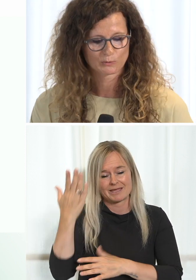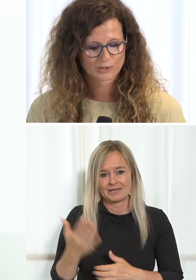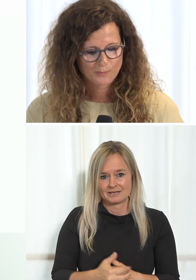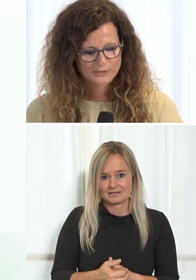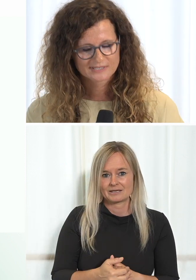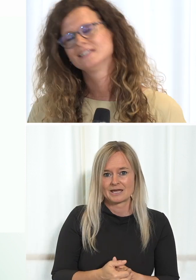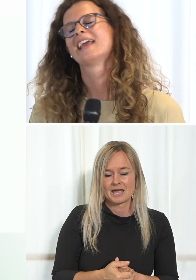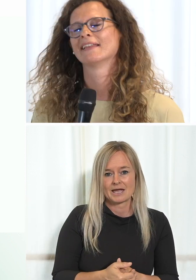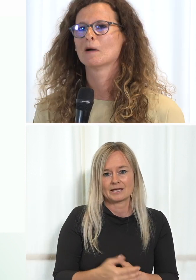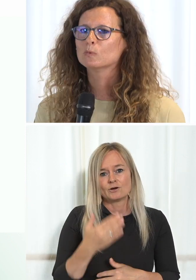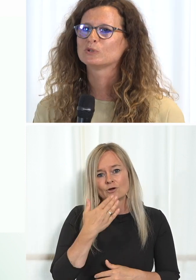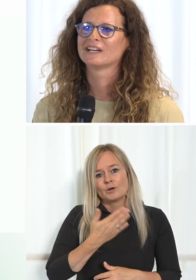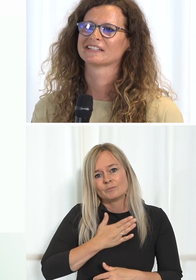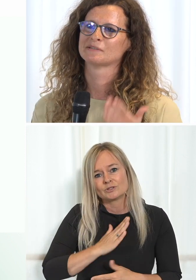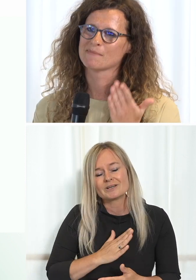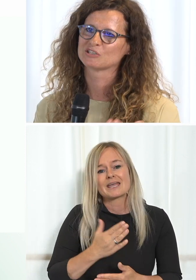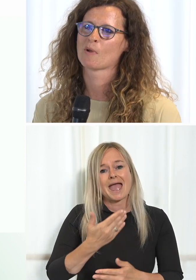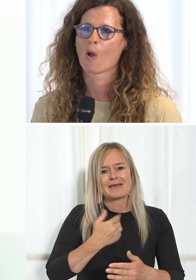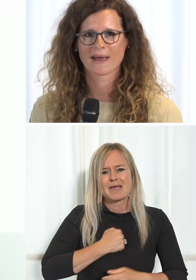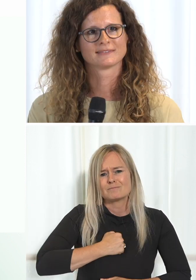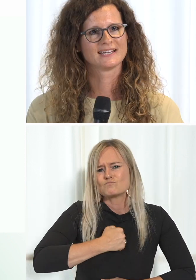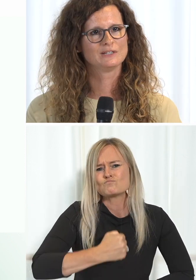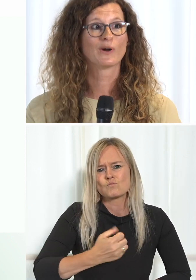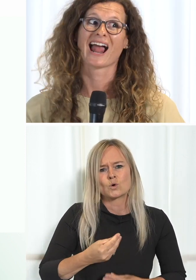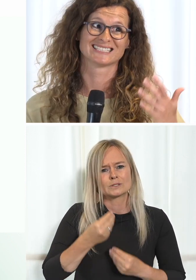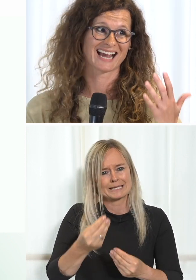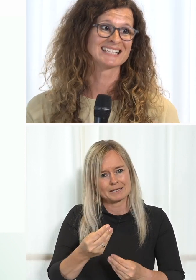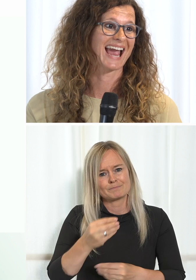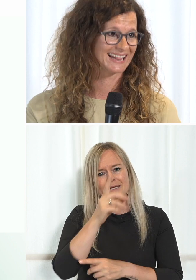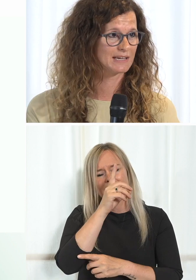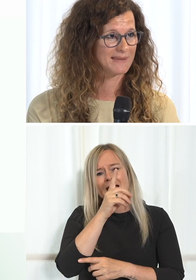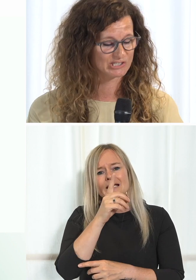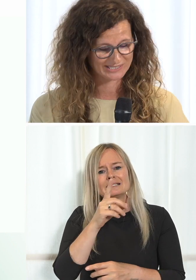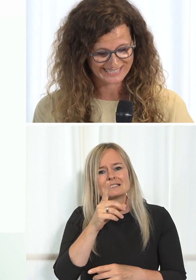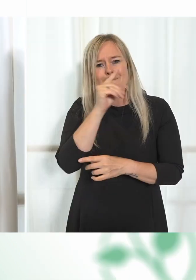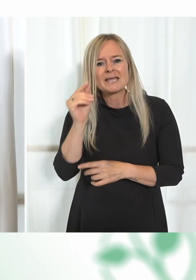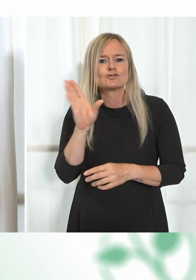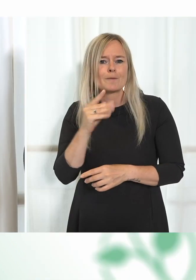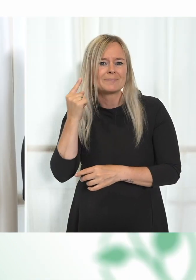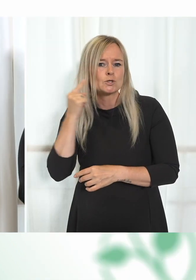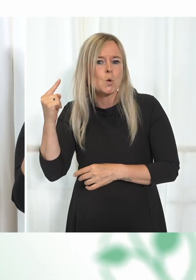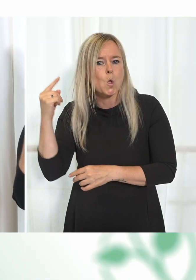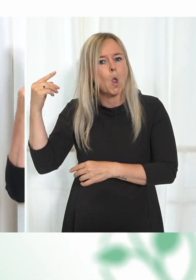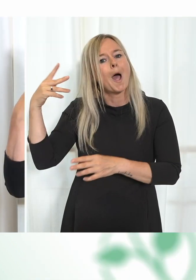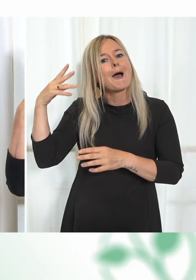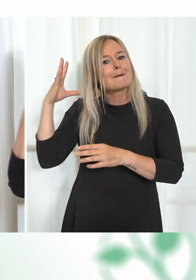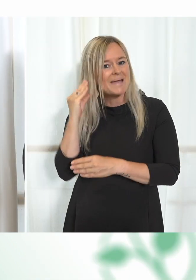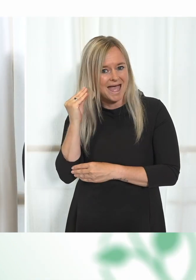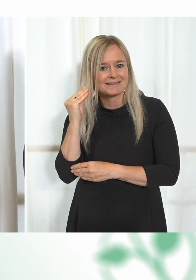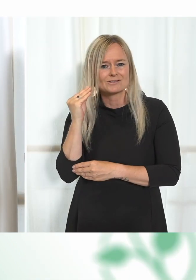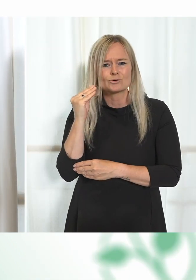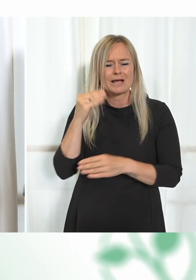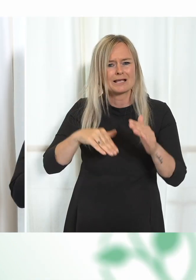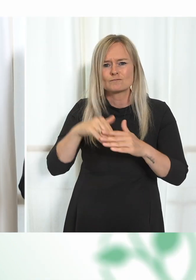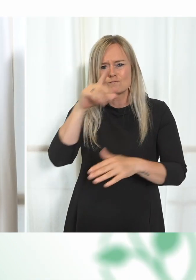dem Grund möchte ich Sie gerne ermutigen, dass die Menschen mit Hörbeeinträchtigung als ganzheitliche Menschen sehen und betrachten. Gibt es ihnen